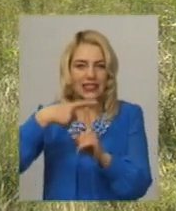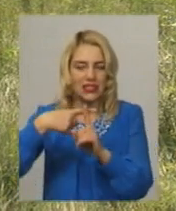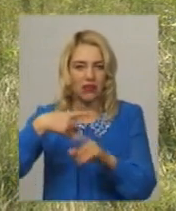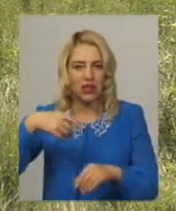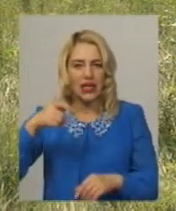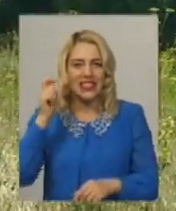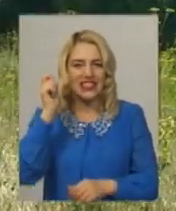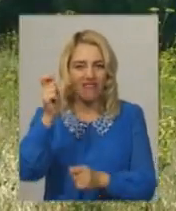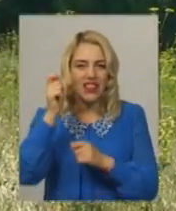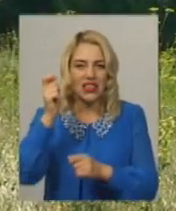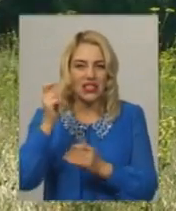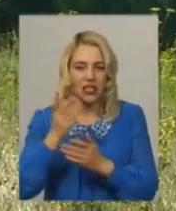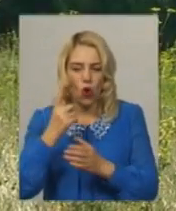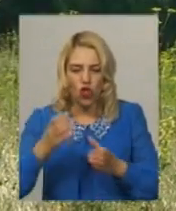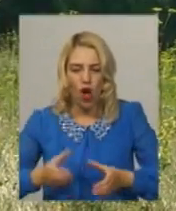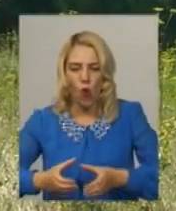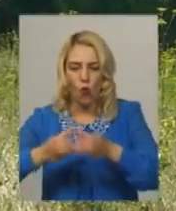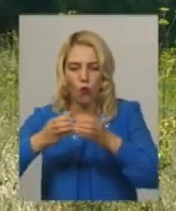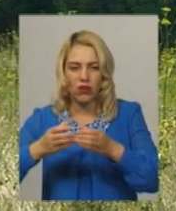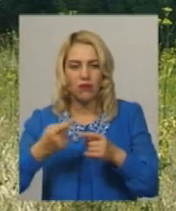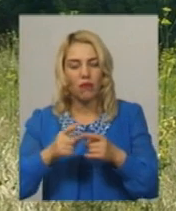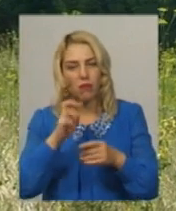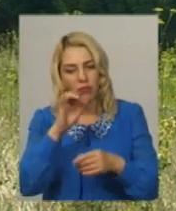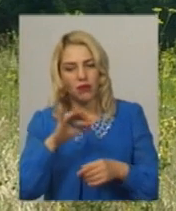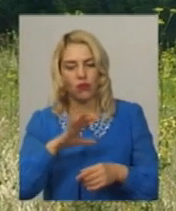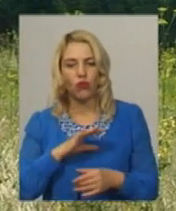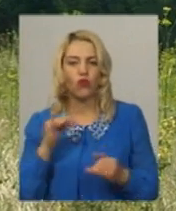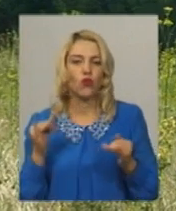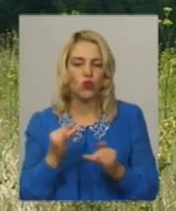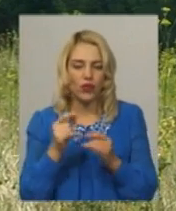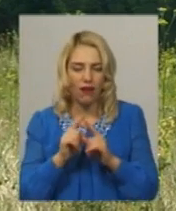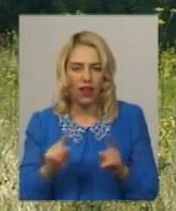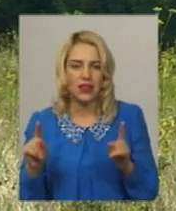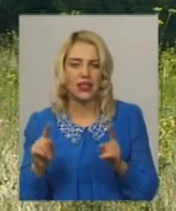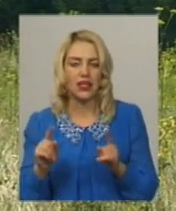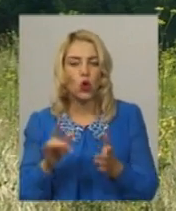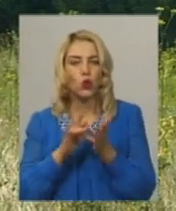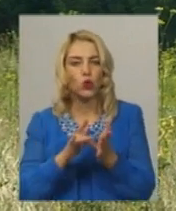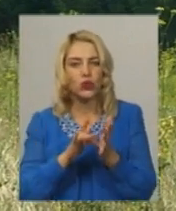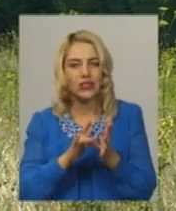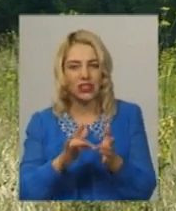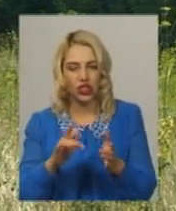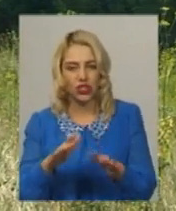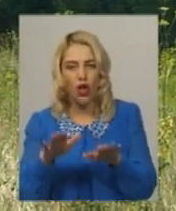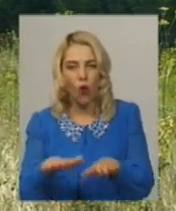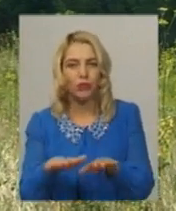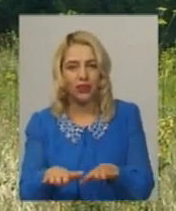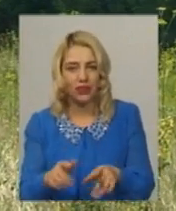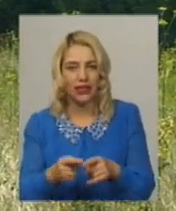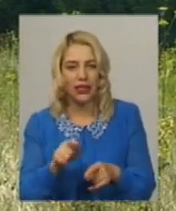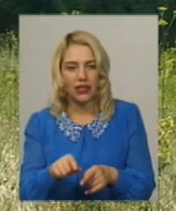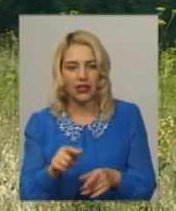дзвіницею, однокупольна. Це був би унікальний туристичний об'єкт, куди б їхали люди, враховуючи, що тут і поруч є,